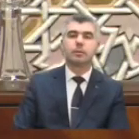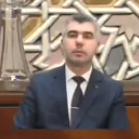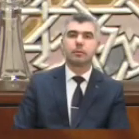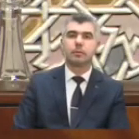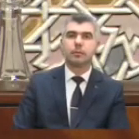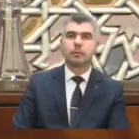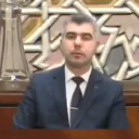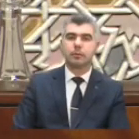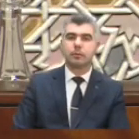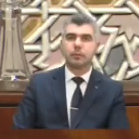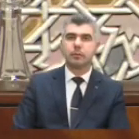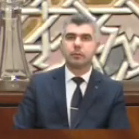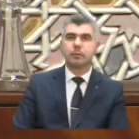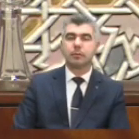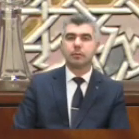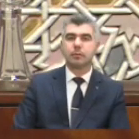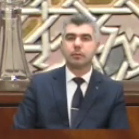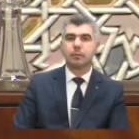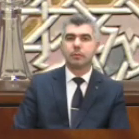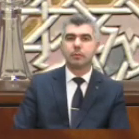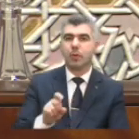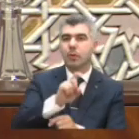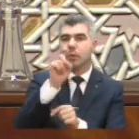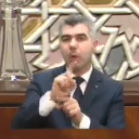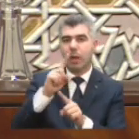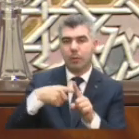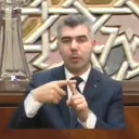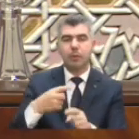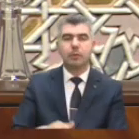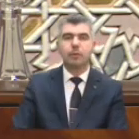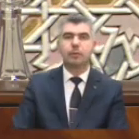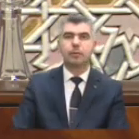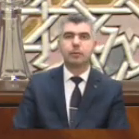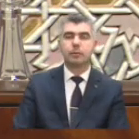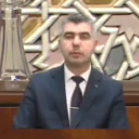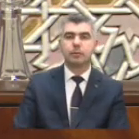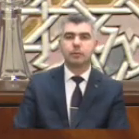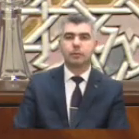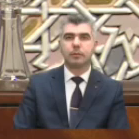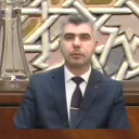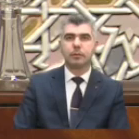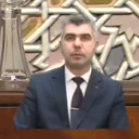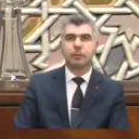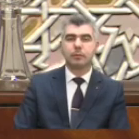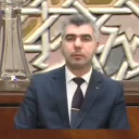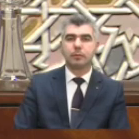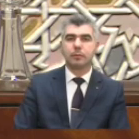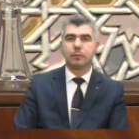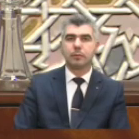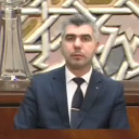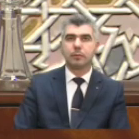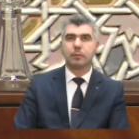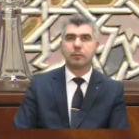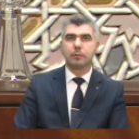تعقيب تعقيب من المعارضة. تفضلوا مولاي مهدي تفضل.